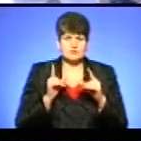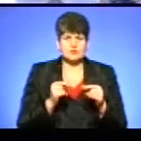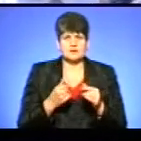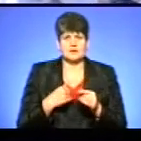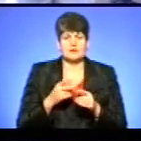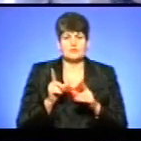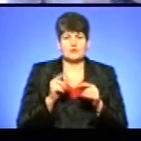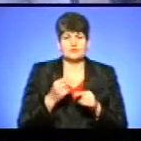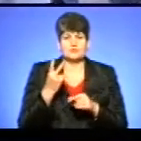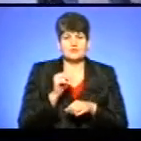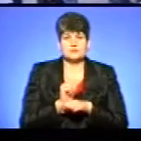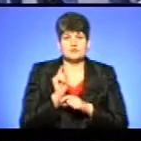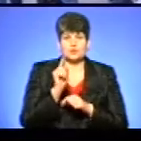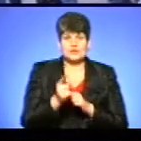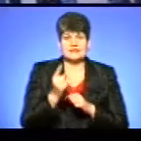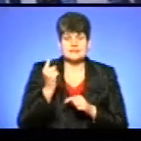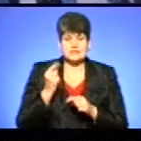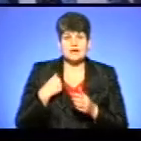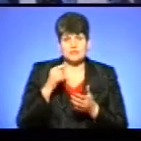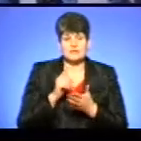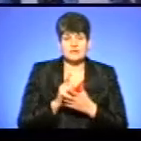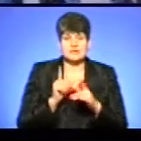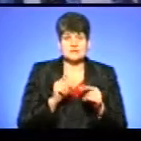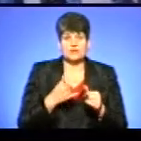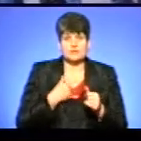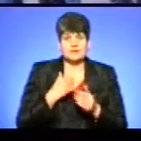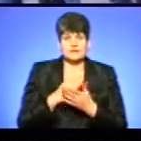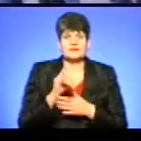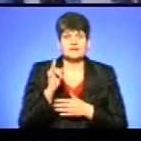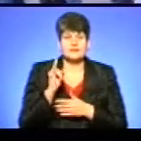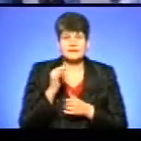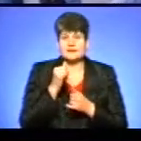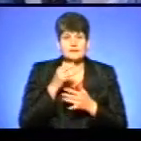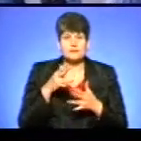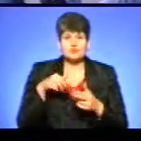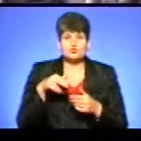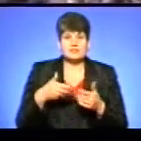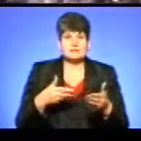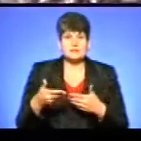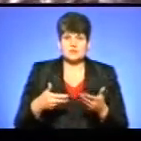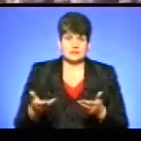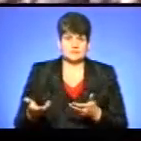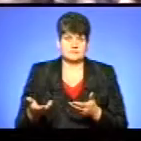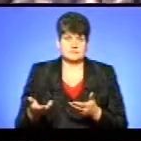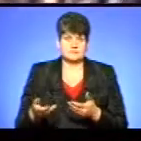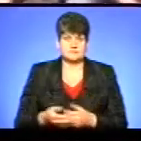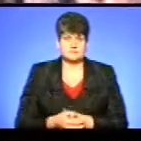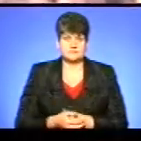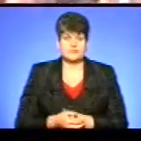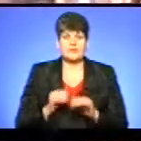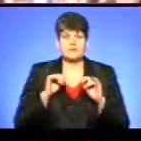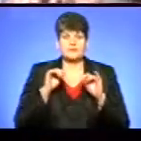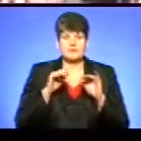дві зупинки туди і назад. Я мушу їздити, тому що в мене є дитина і я не можу ходити пішком. На